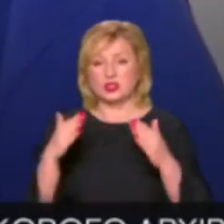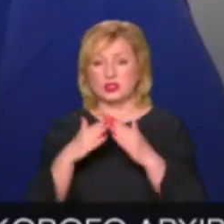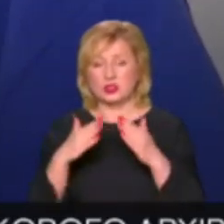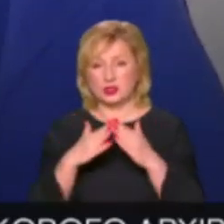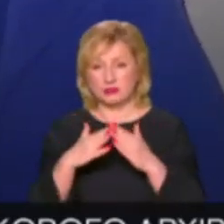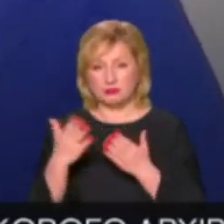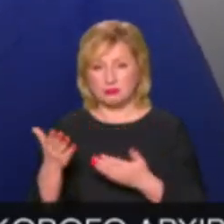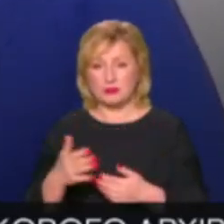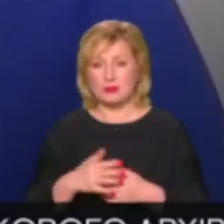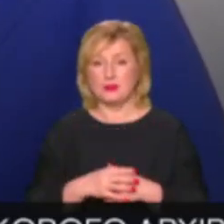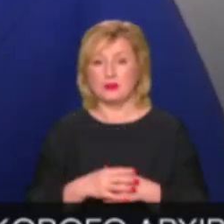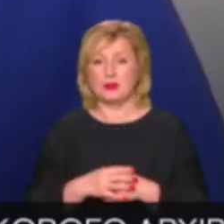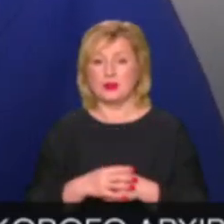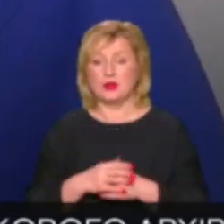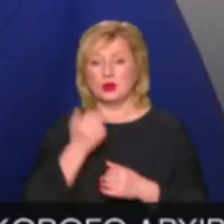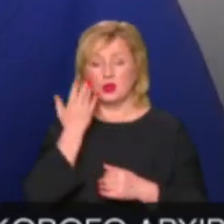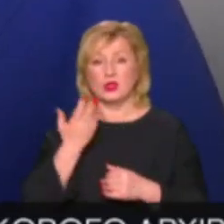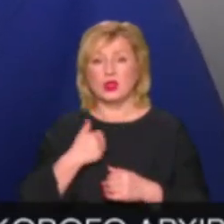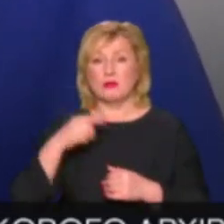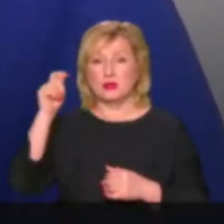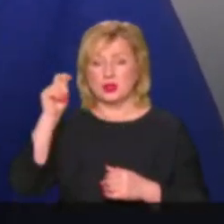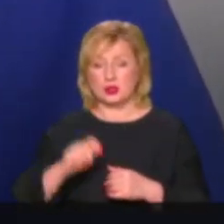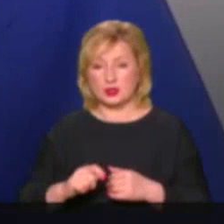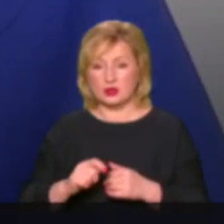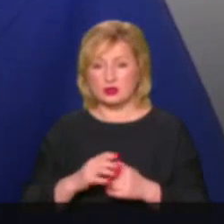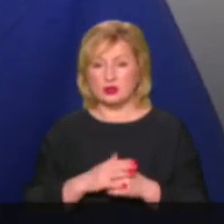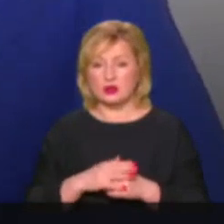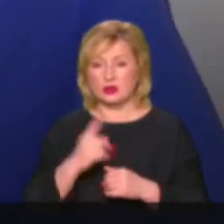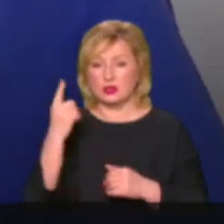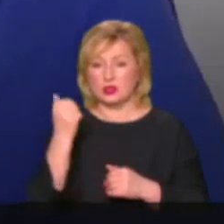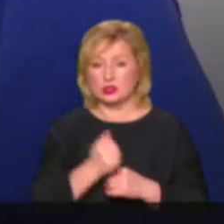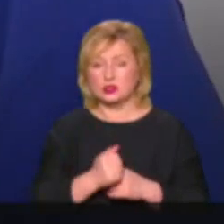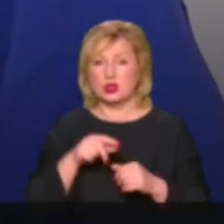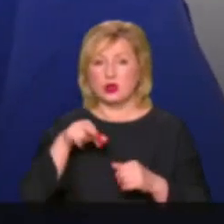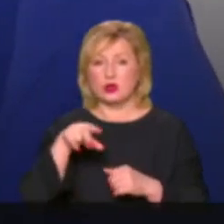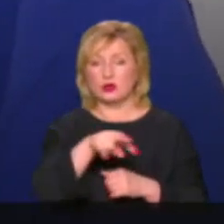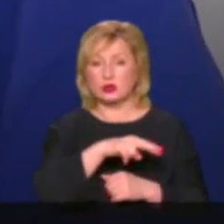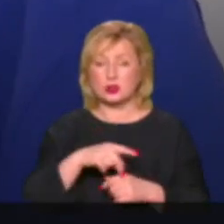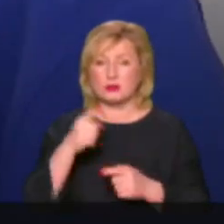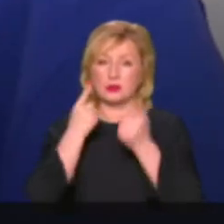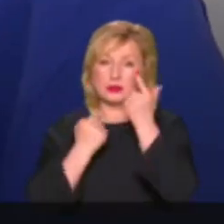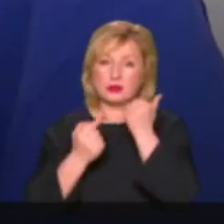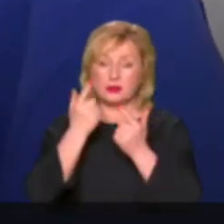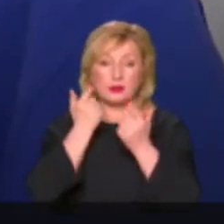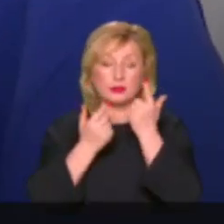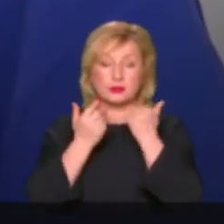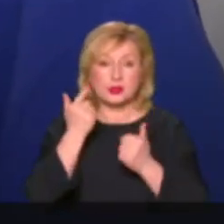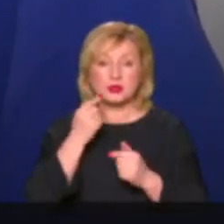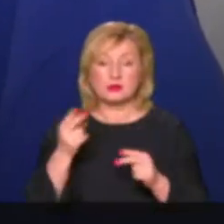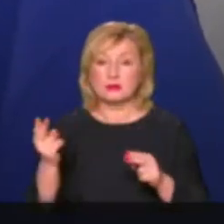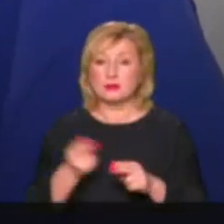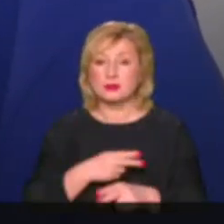тут билася. Перша, друга ротація. Дуже, дуже багато хлопців тут лишилося. Своє здоров'я і своє життя.